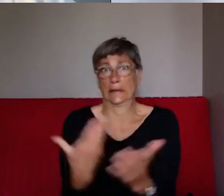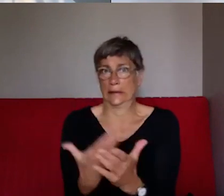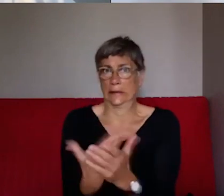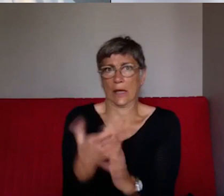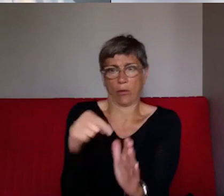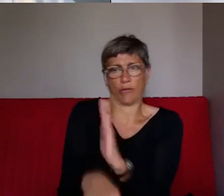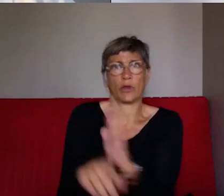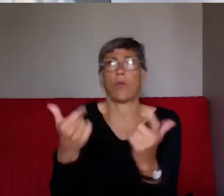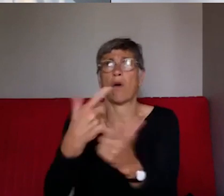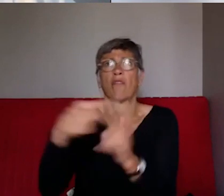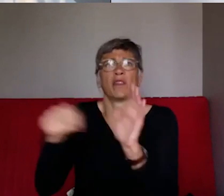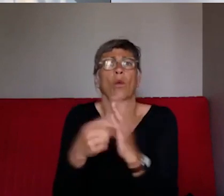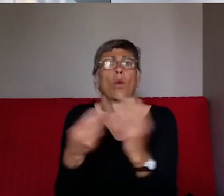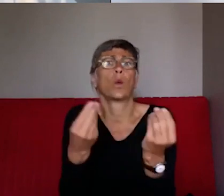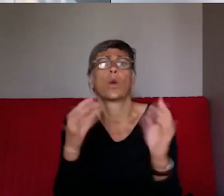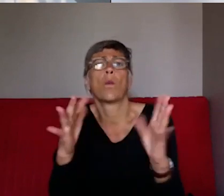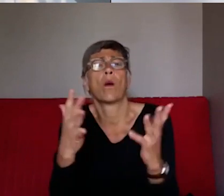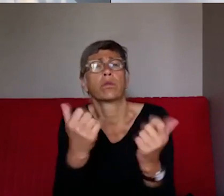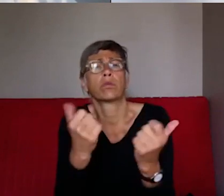approfondi.